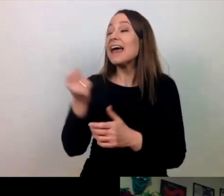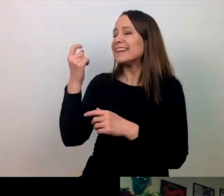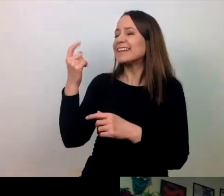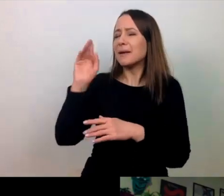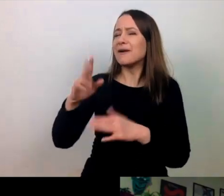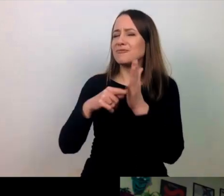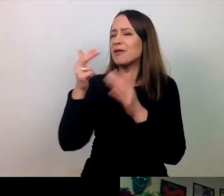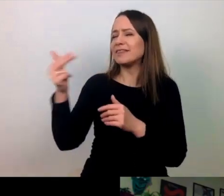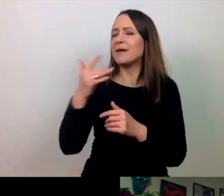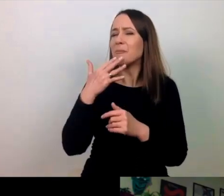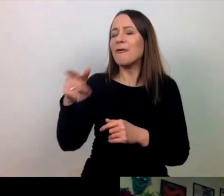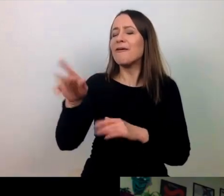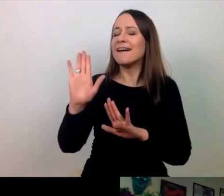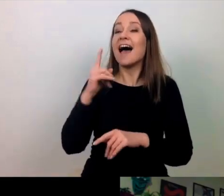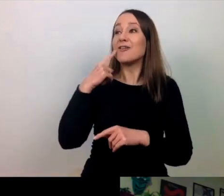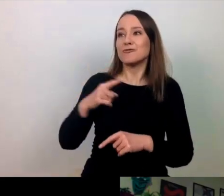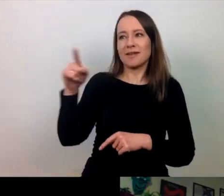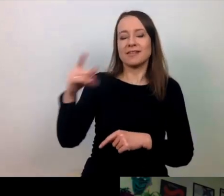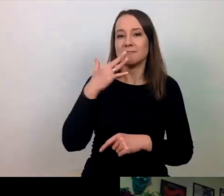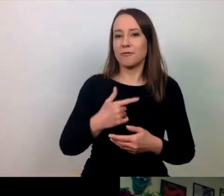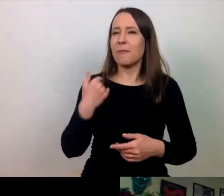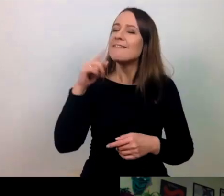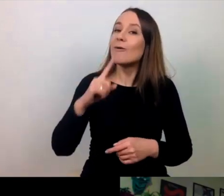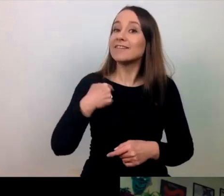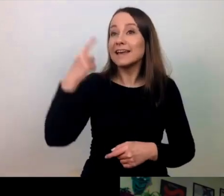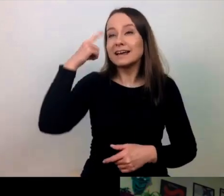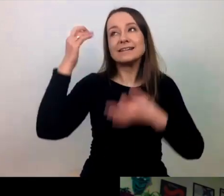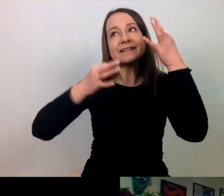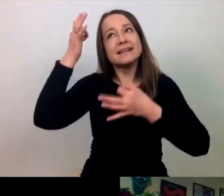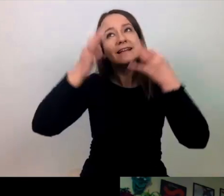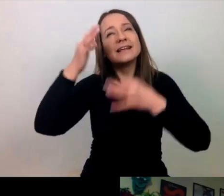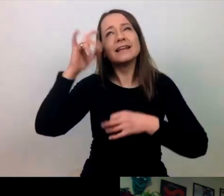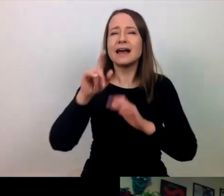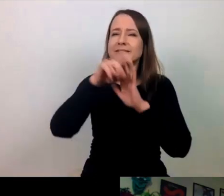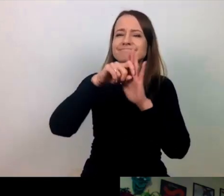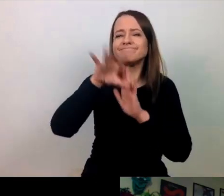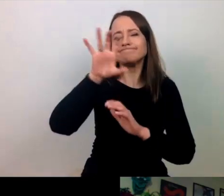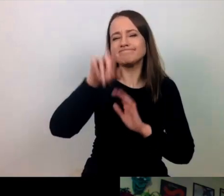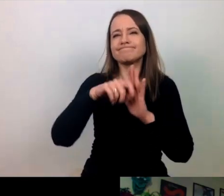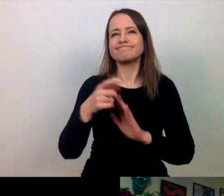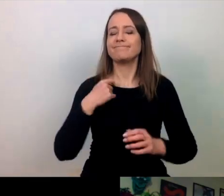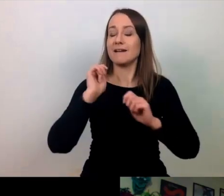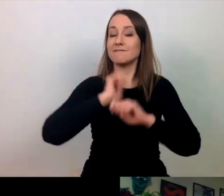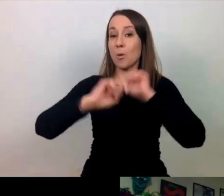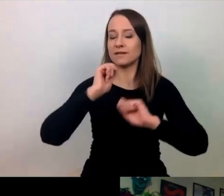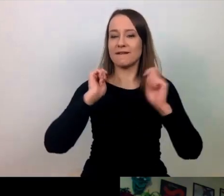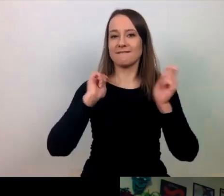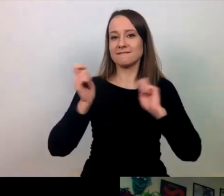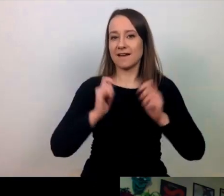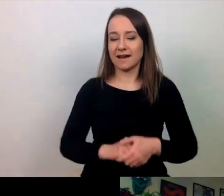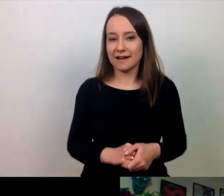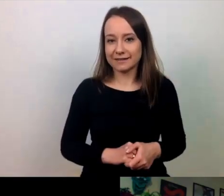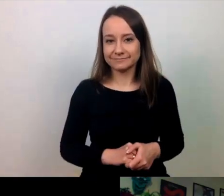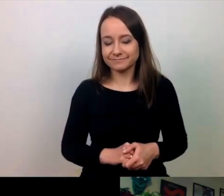za chwilkę do tego przejdziemy, ale super, że to poruszasz, Kaja, bo ja tak się zastanawiałem, kiedy oglądałem ten film, tak sobie myślałem, włoskie wakacje, no nie sposób nie oglądać tego